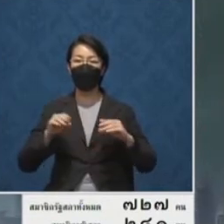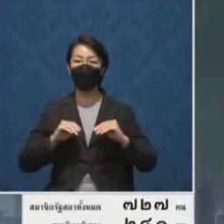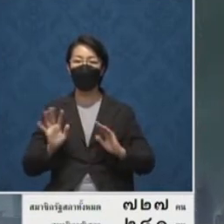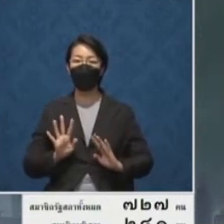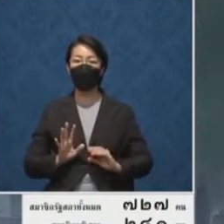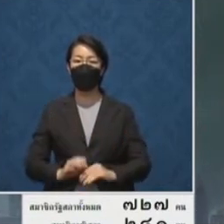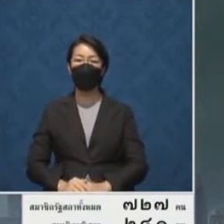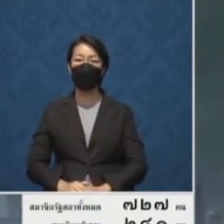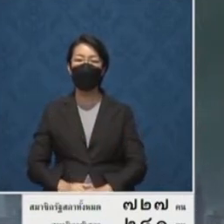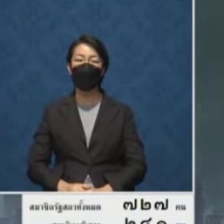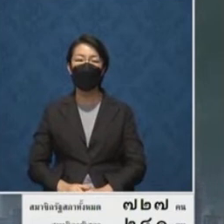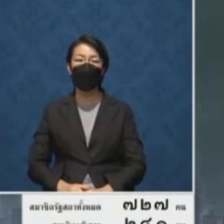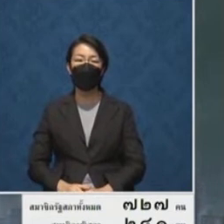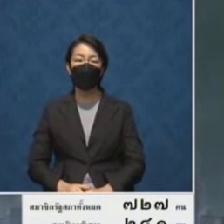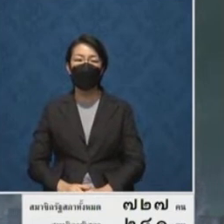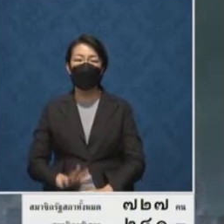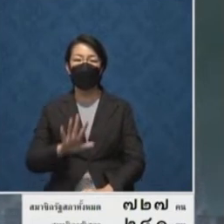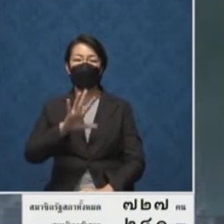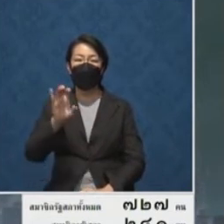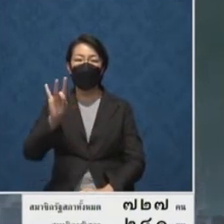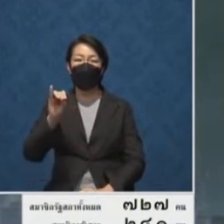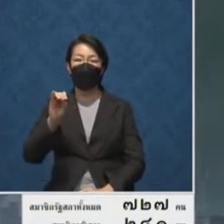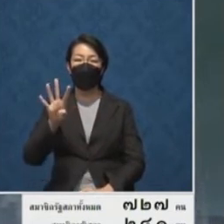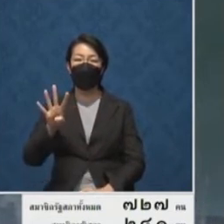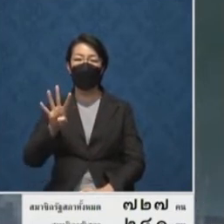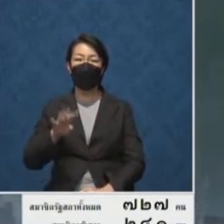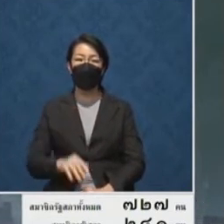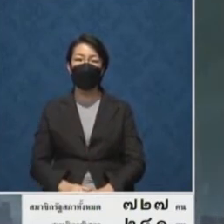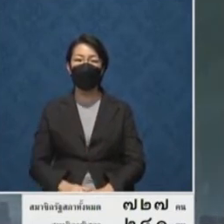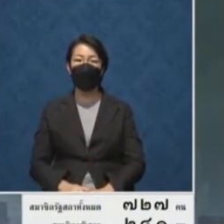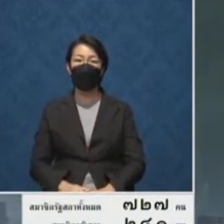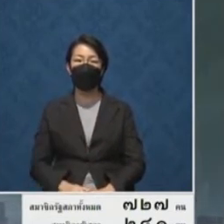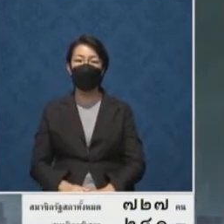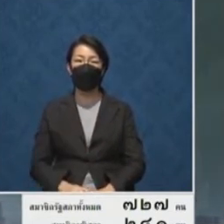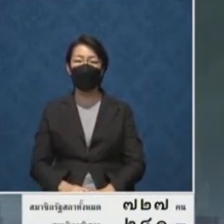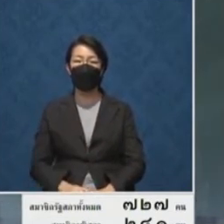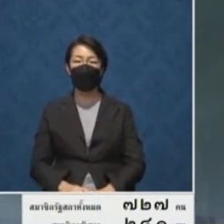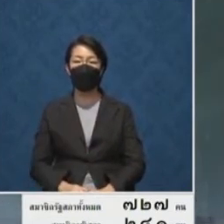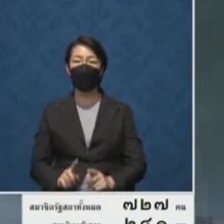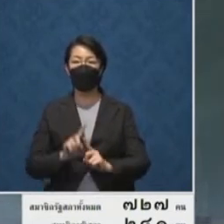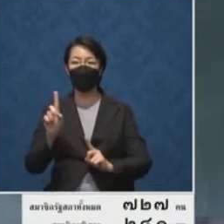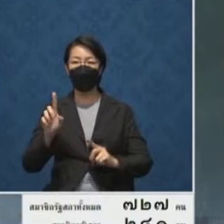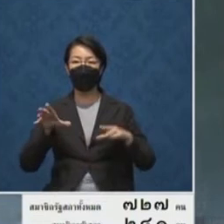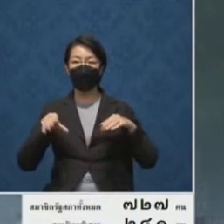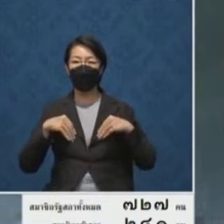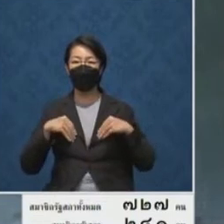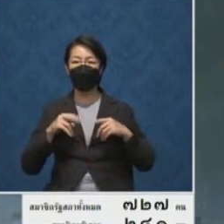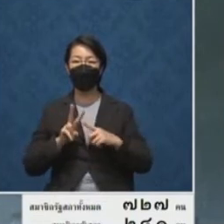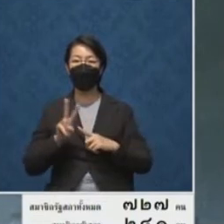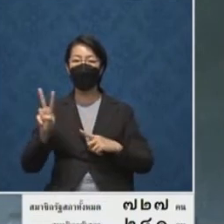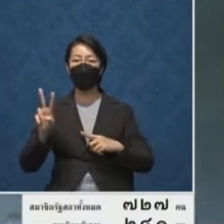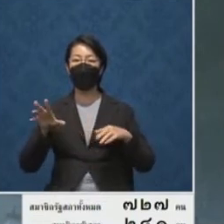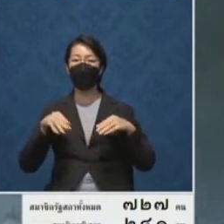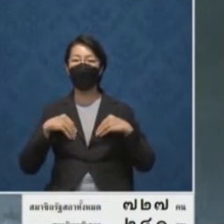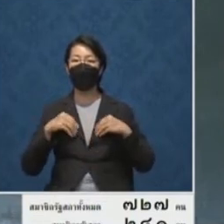การ4ไม่รับหลักการครับ 584นายสถิระเผือกประพันธ ์1รับหลัก